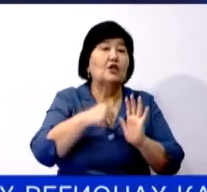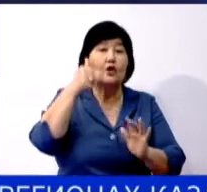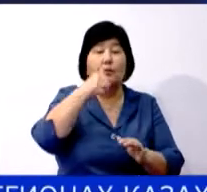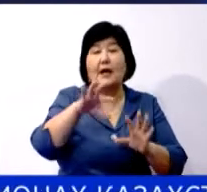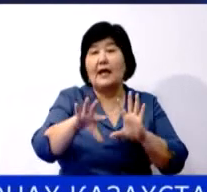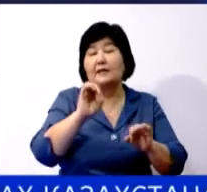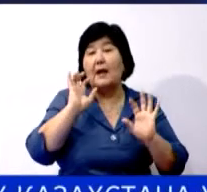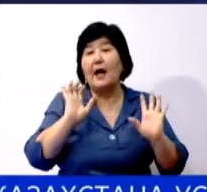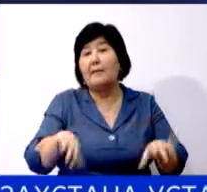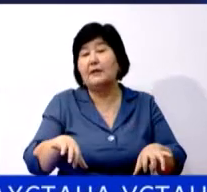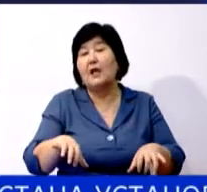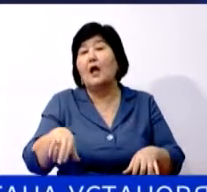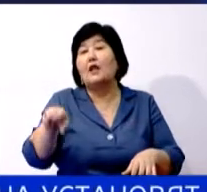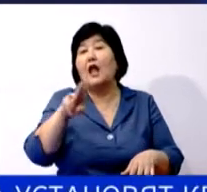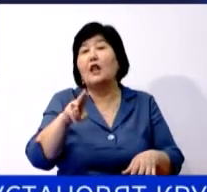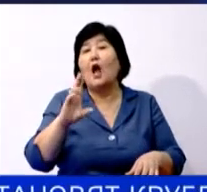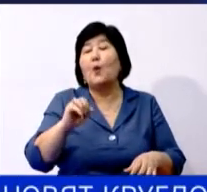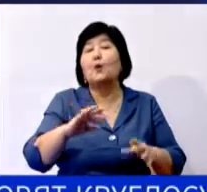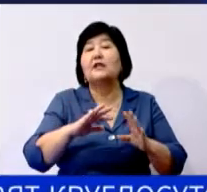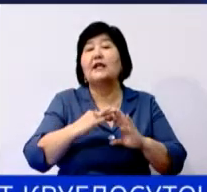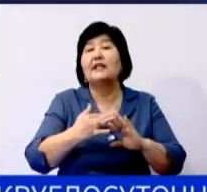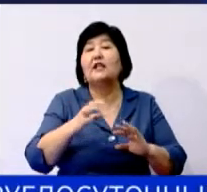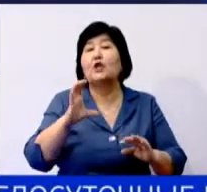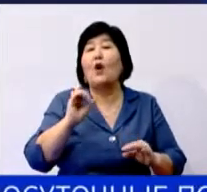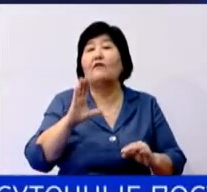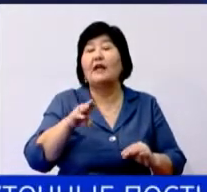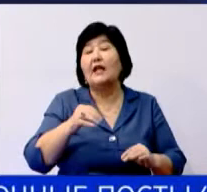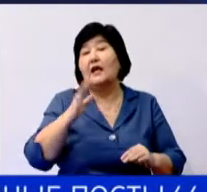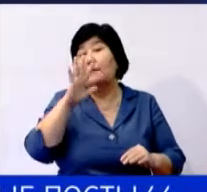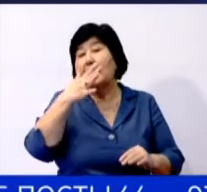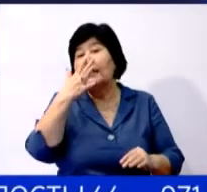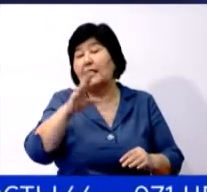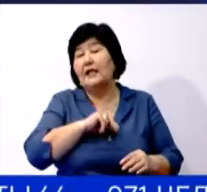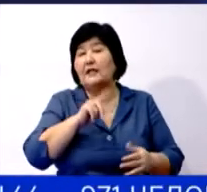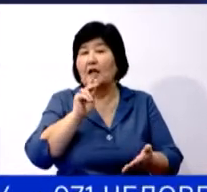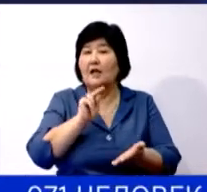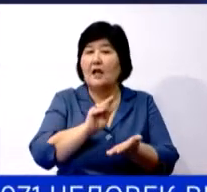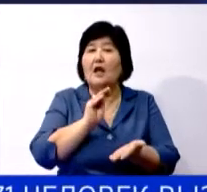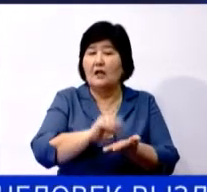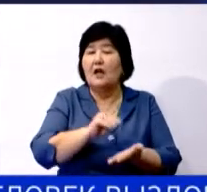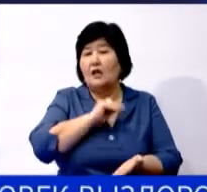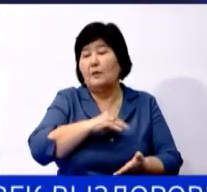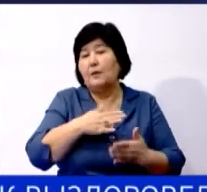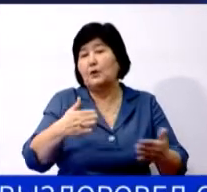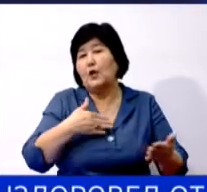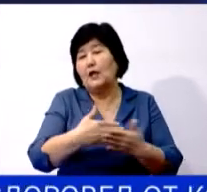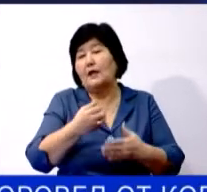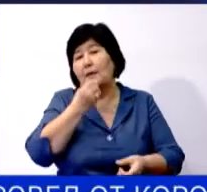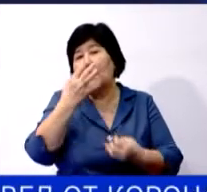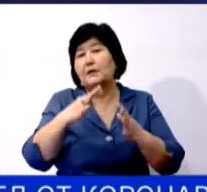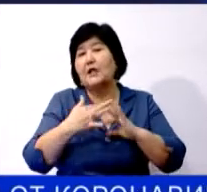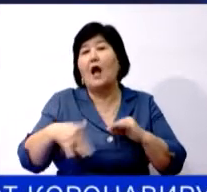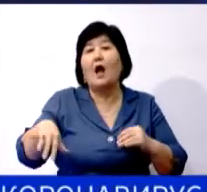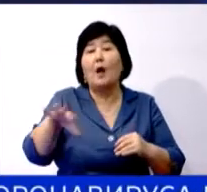избрали председателем дал кольского сельсовета в течение пяти лет на этой должности она внесла большую лепту в процветании